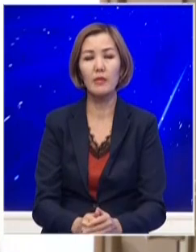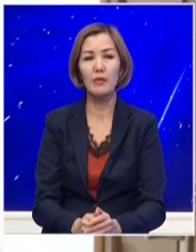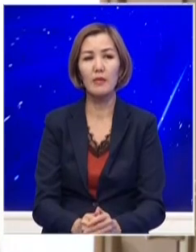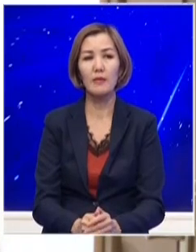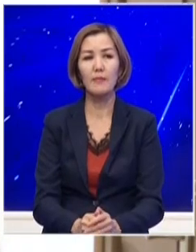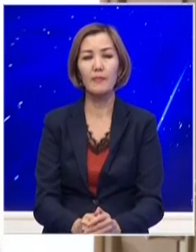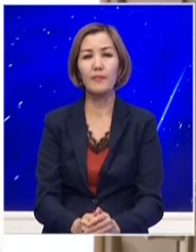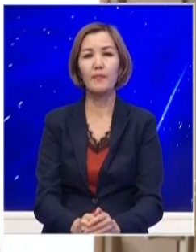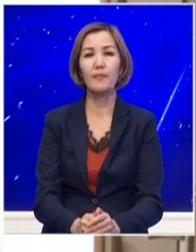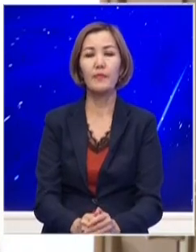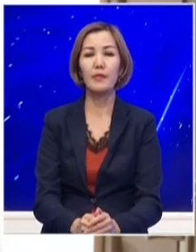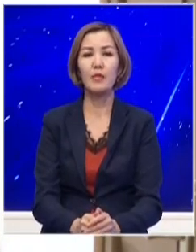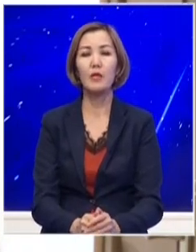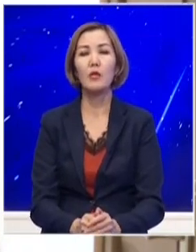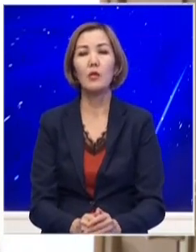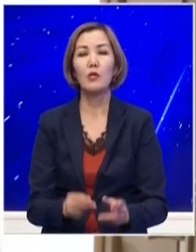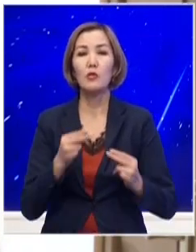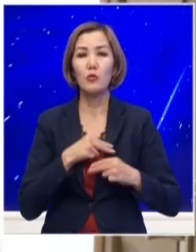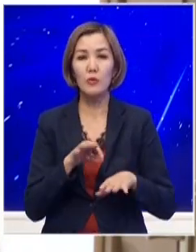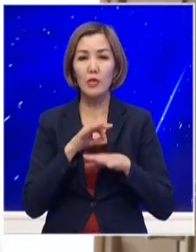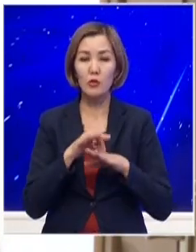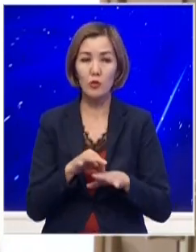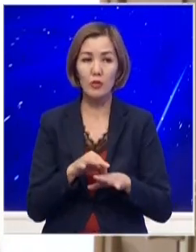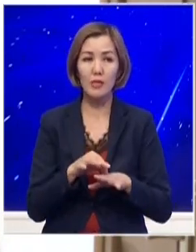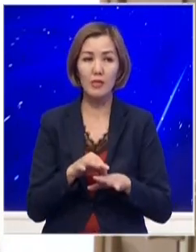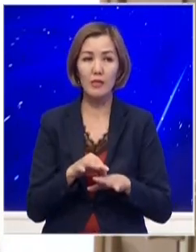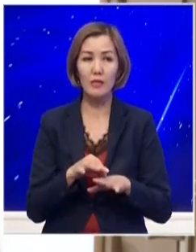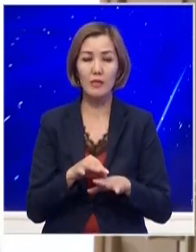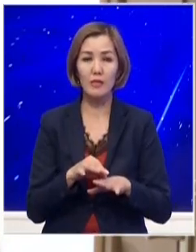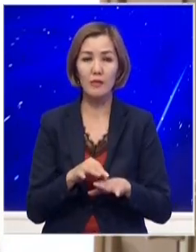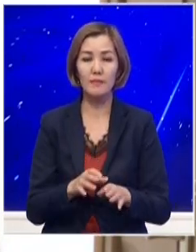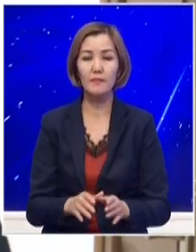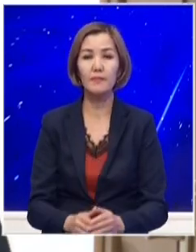тергеу жұмыстары жүргізіліп, қорытынды берілетін болады.